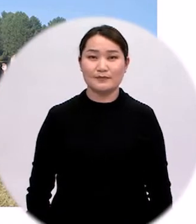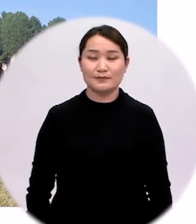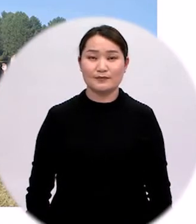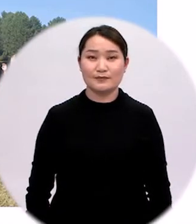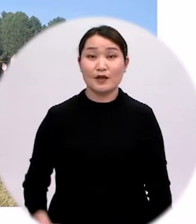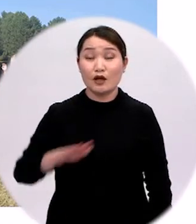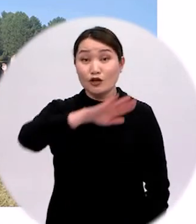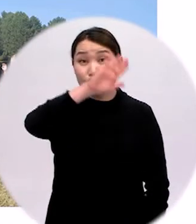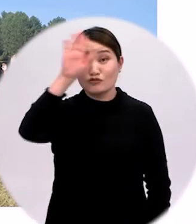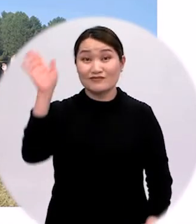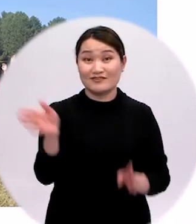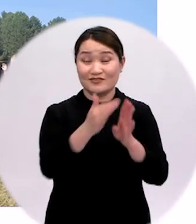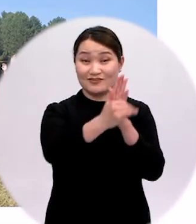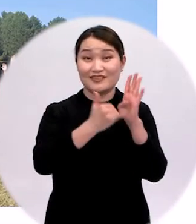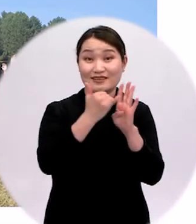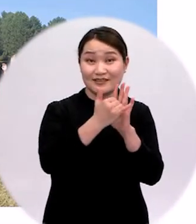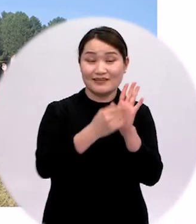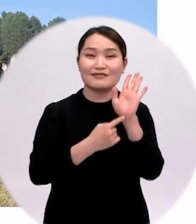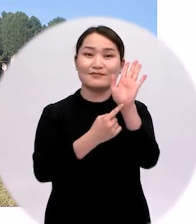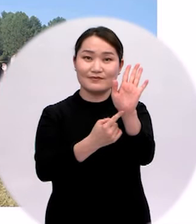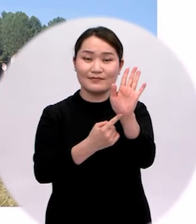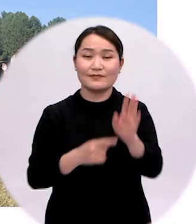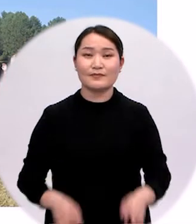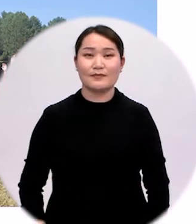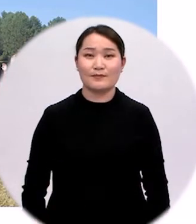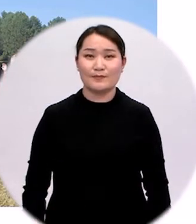зүйтэй зуны үйлрэл харагдаж байна. Хүүхдүүд